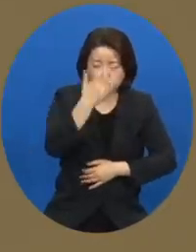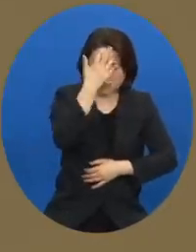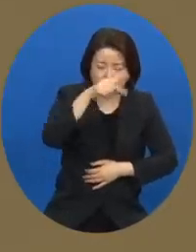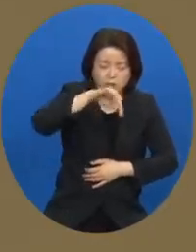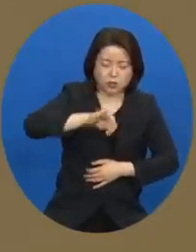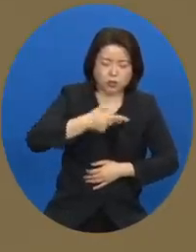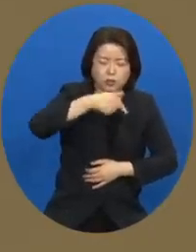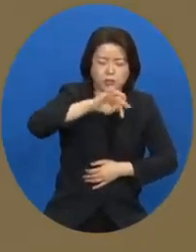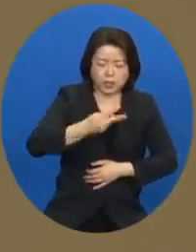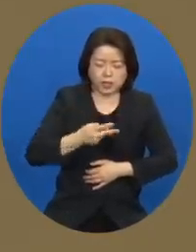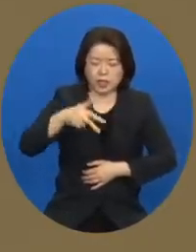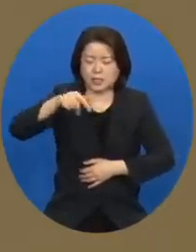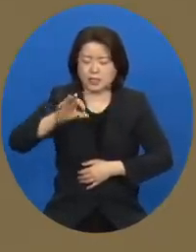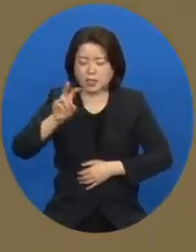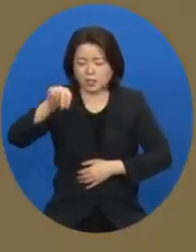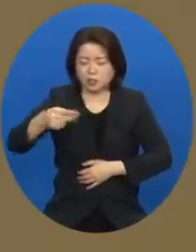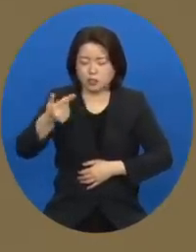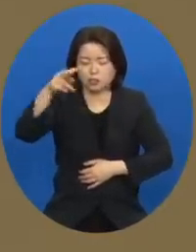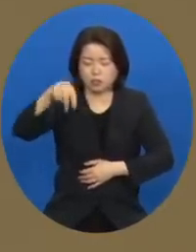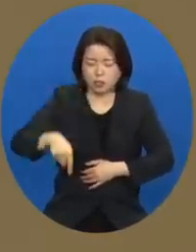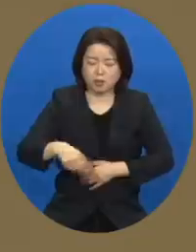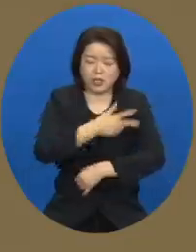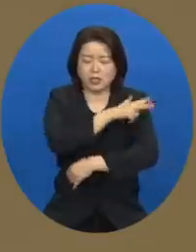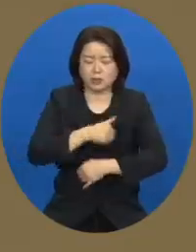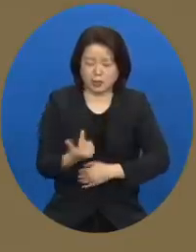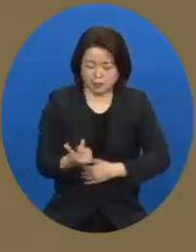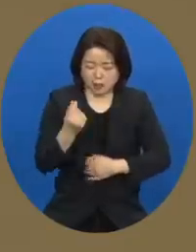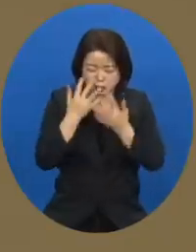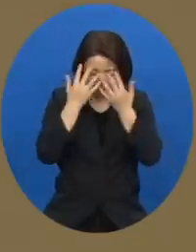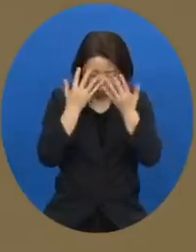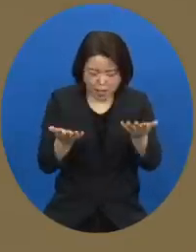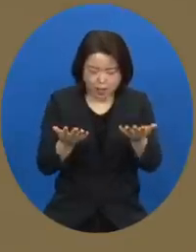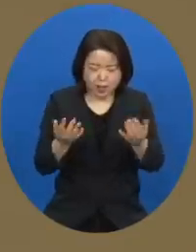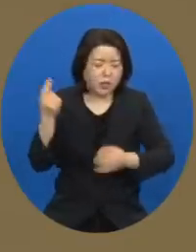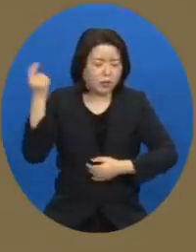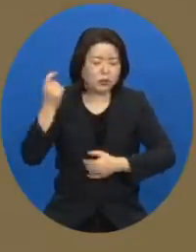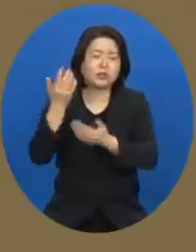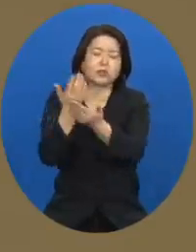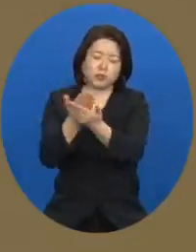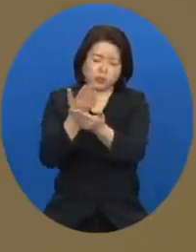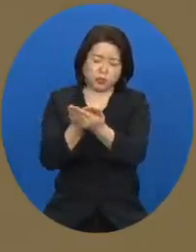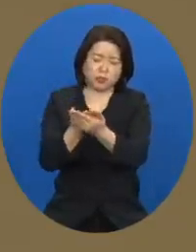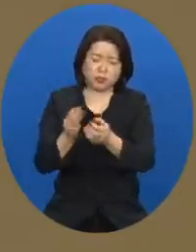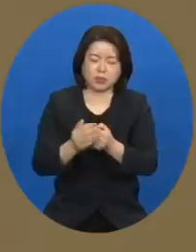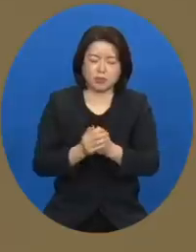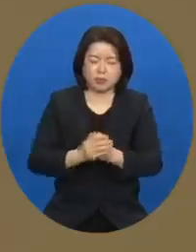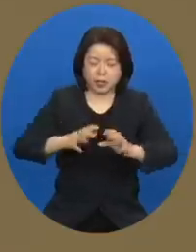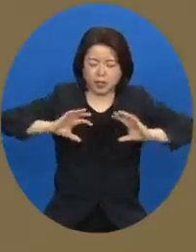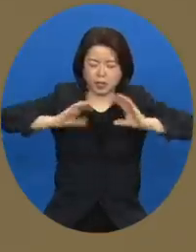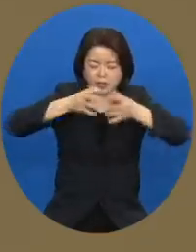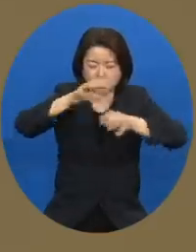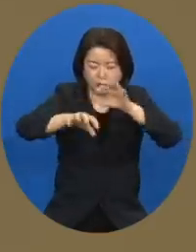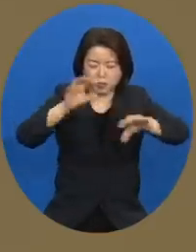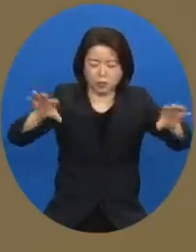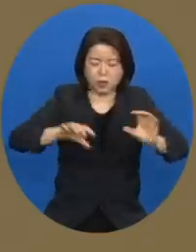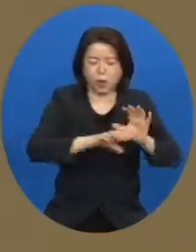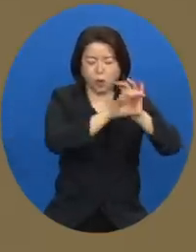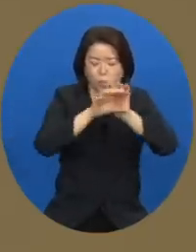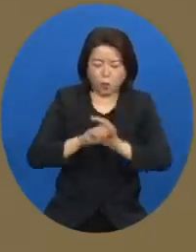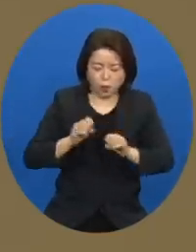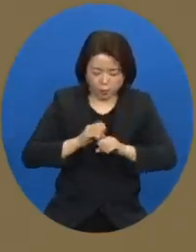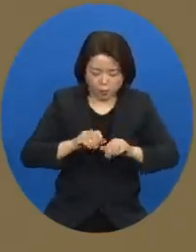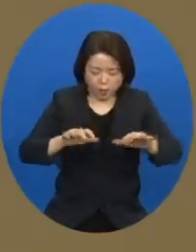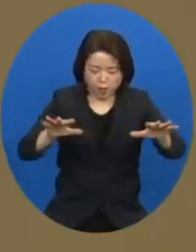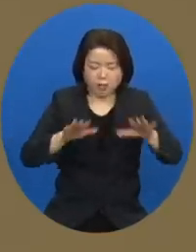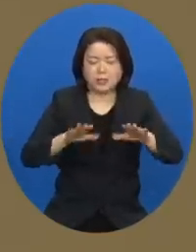선교사님, 장문석 집사님, 속이 석방되는 소식을 들려주소서. 전 세계 코로나19 팬데믹이